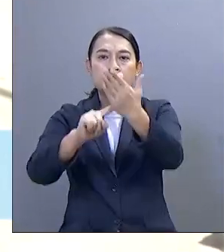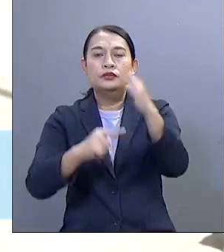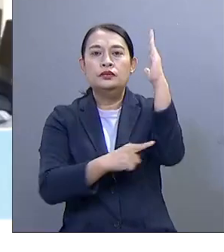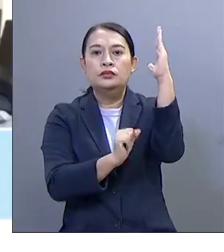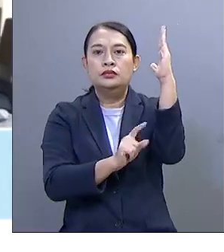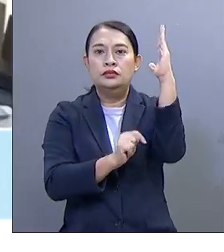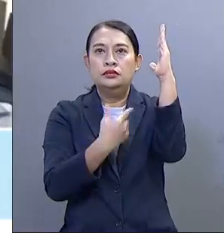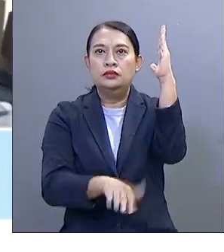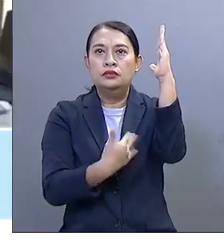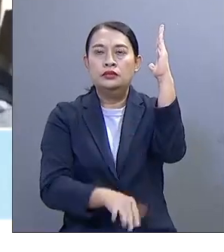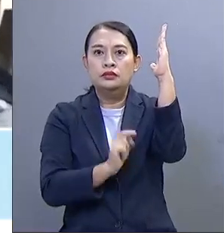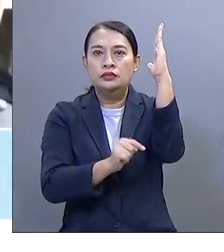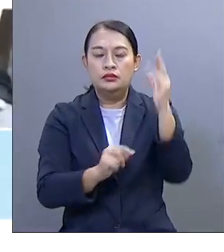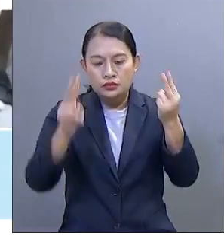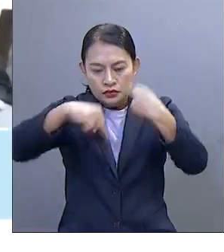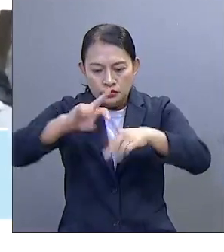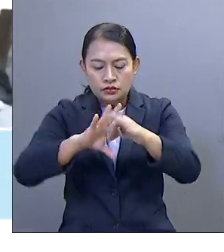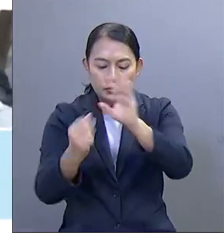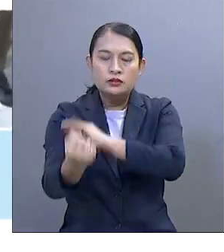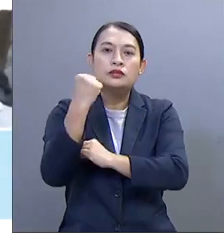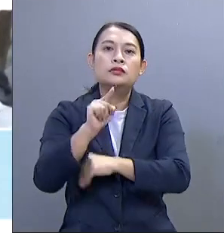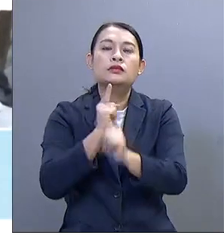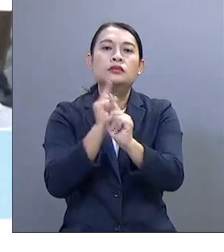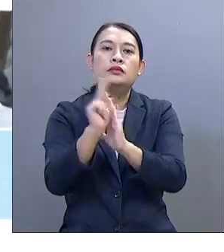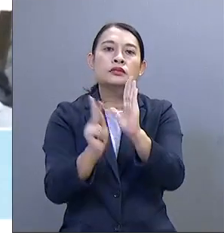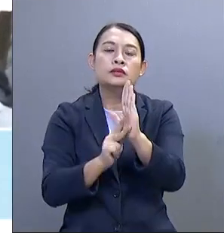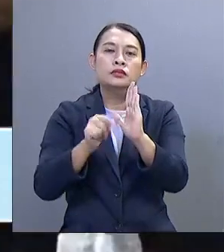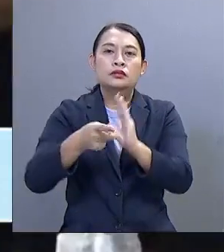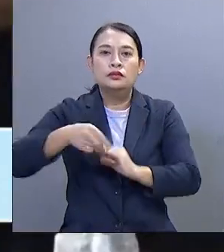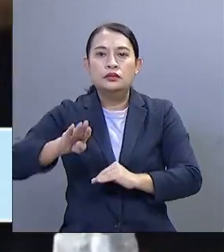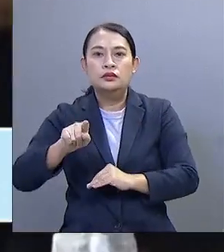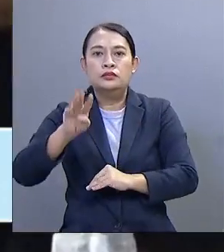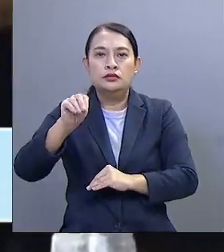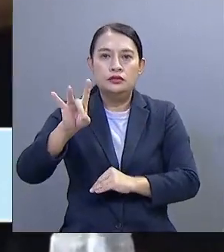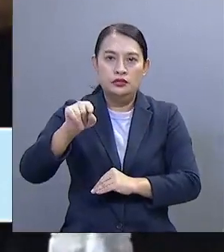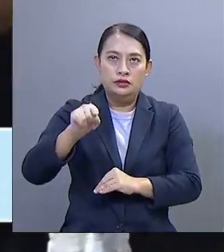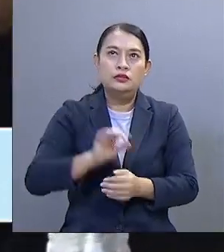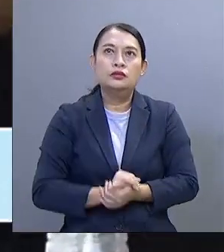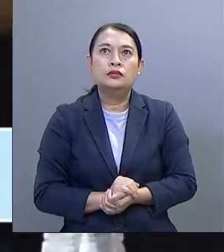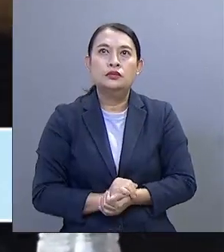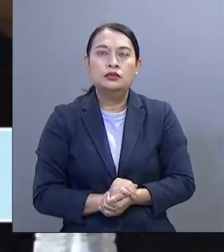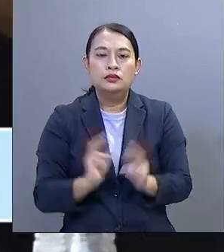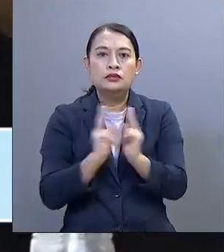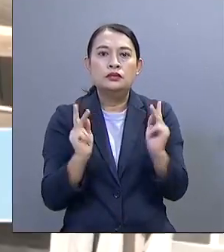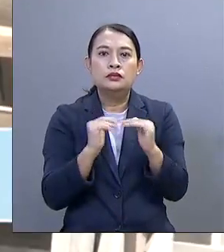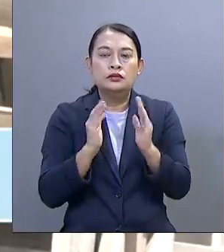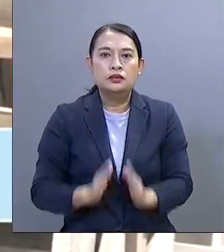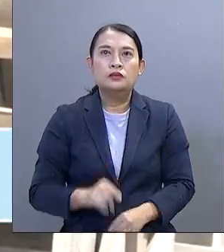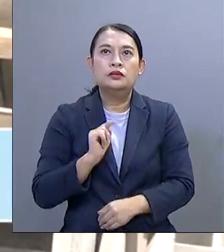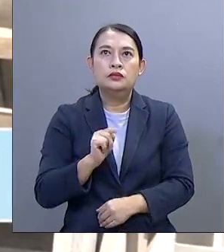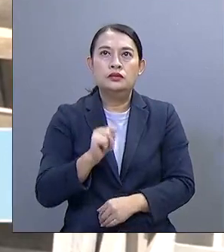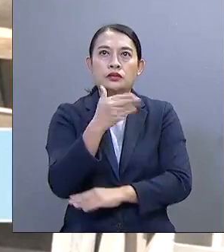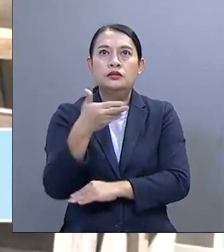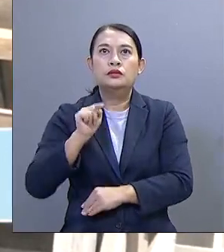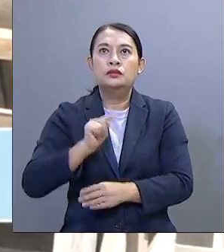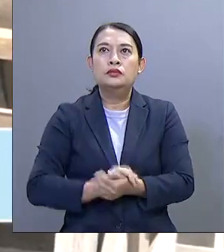พิเจีนาตวดสอบ ตามอำหน้าตามัตรา 48 พ.รัอบรัฐธรมนูล ว่าดวยคณะกรรมการสิทธิมนุษยชนแ่